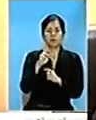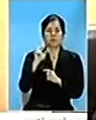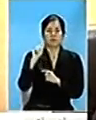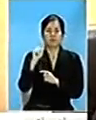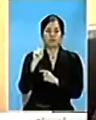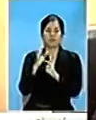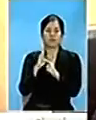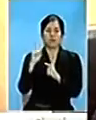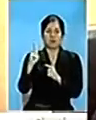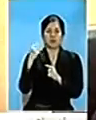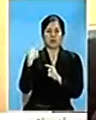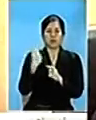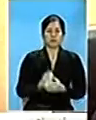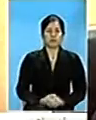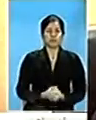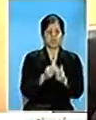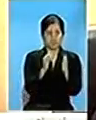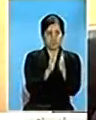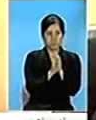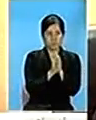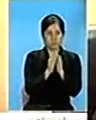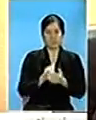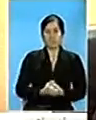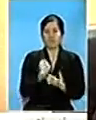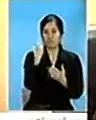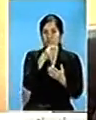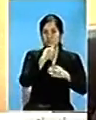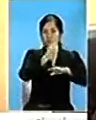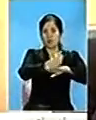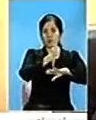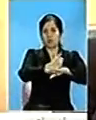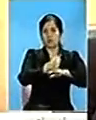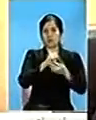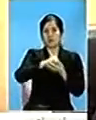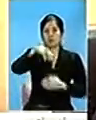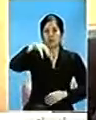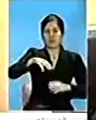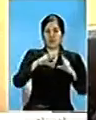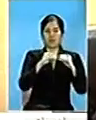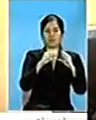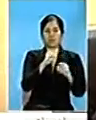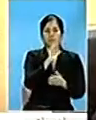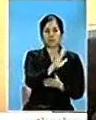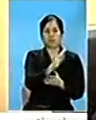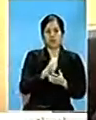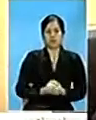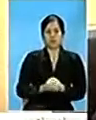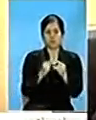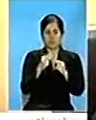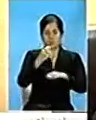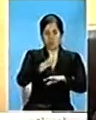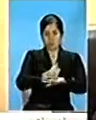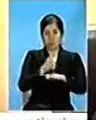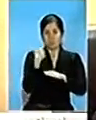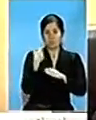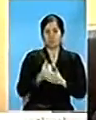ประสิทธิ์นะคะรวมทั้งทางผู้อำนวยการสำนักการประชุมนะคะคุณผู้อำนวยการสำนักการประชุมคุณ